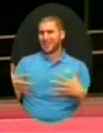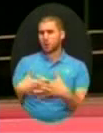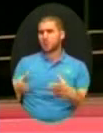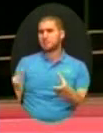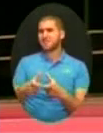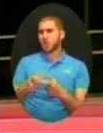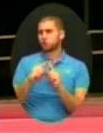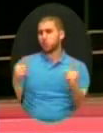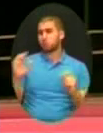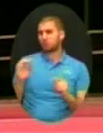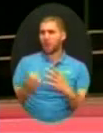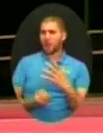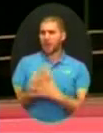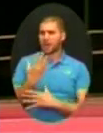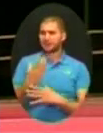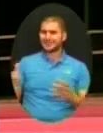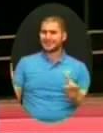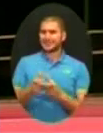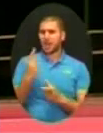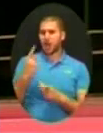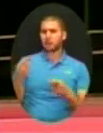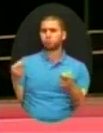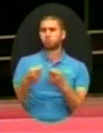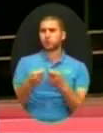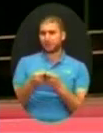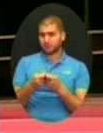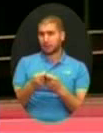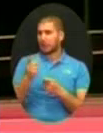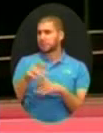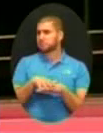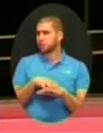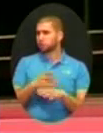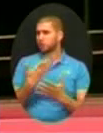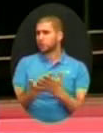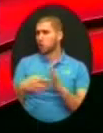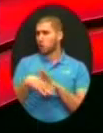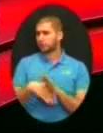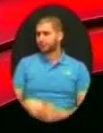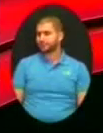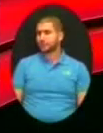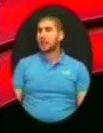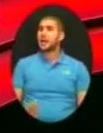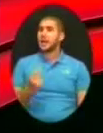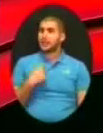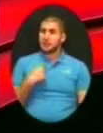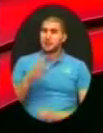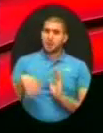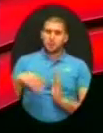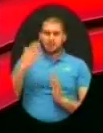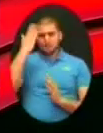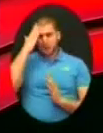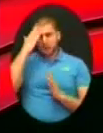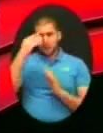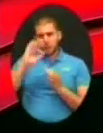מפלגות שונות, על מנת להקים סיעה אחת משותפת. איך זה נראה לך, הצעת החוק הזאת? טוב, אני באמת פחות למדתי את החוק